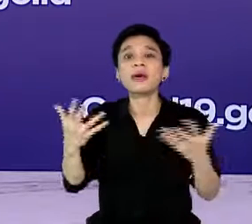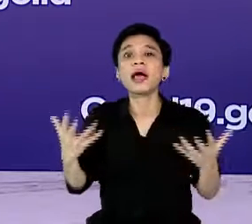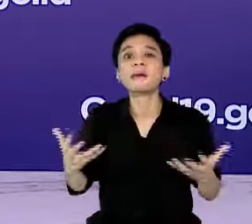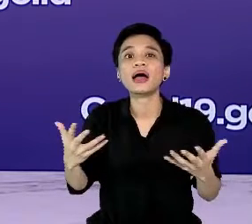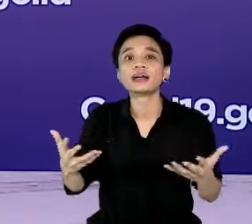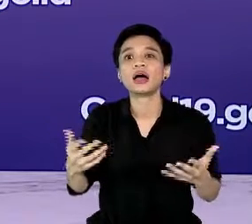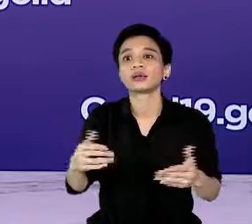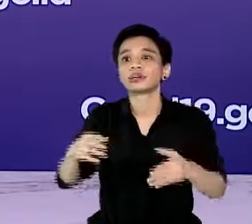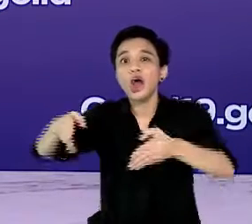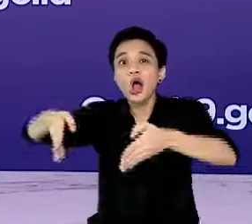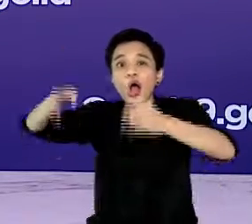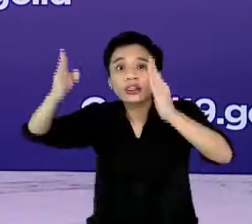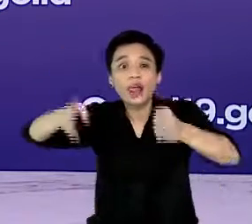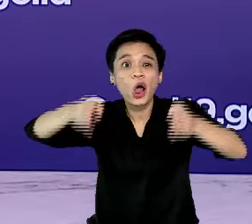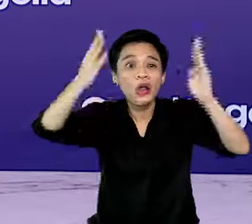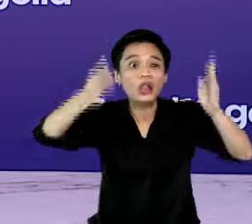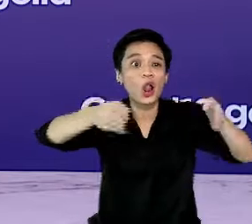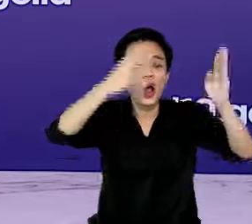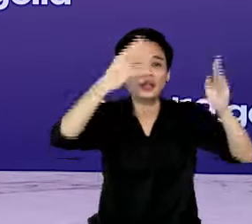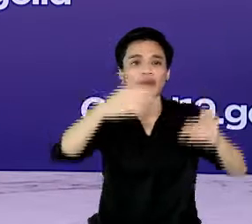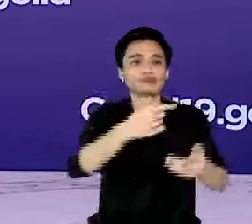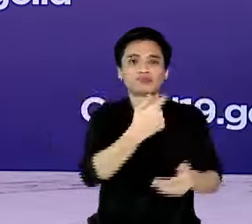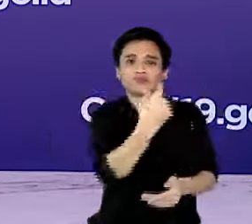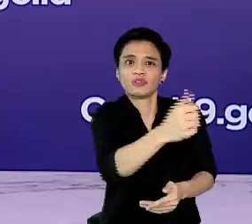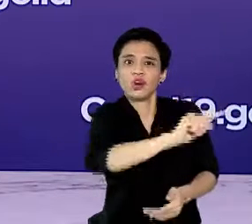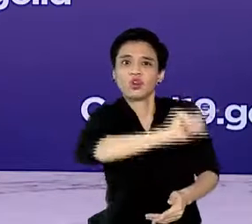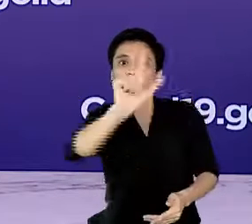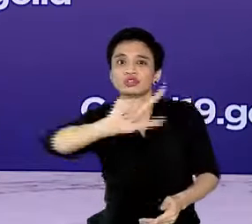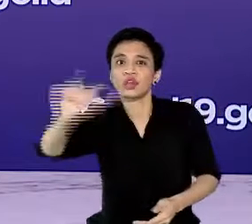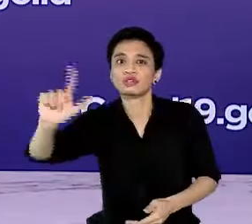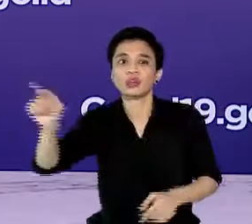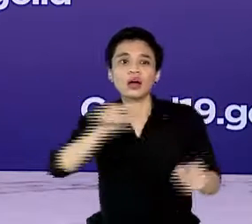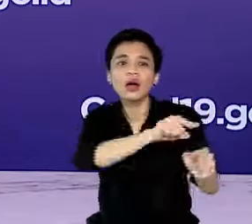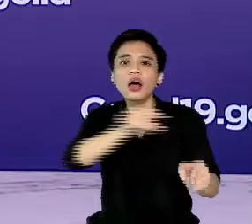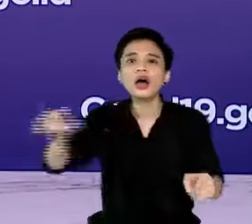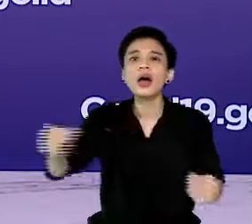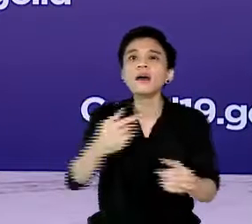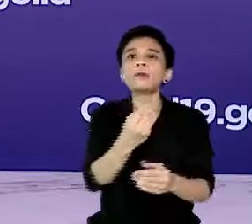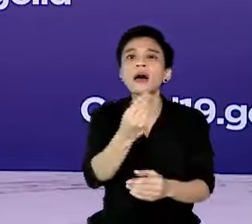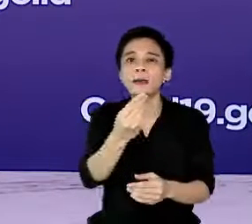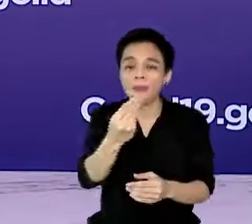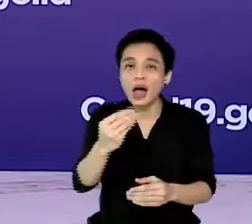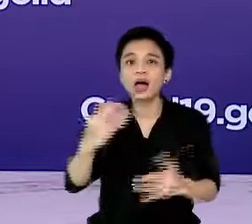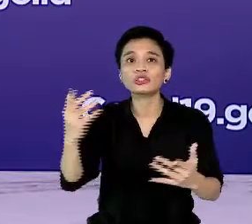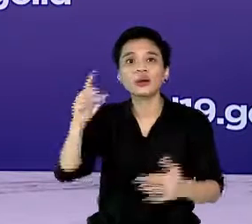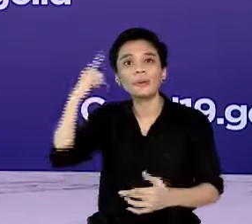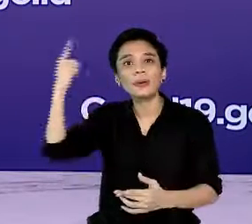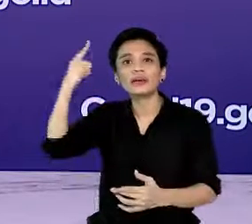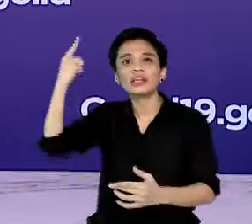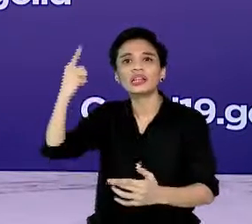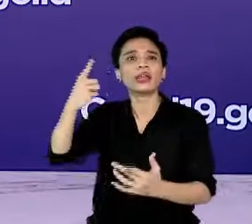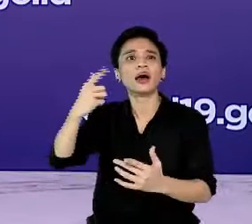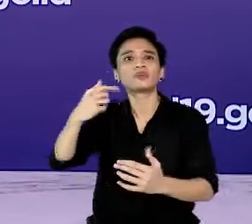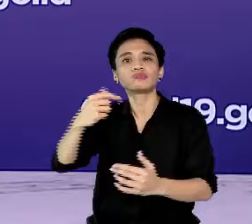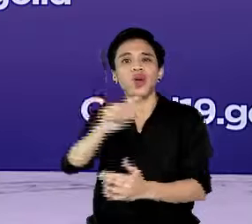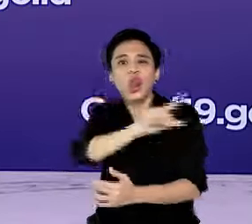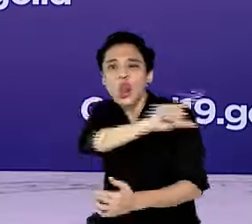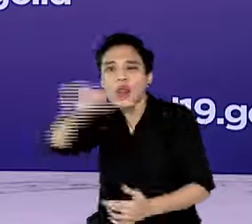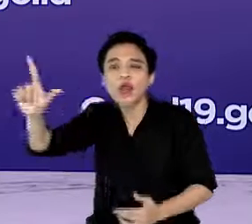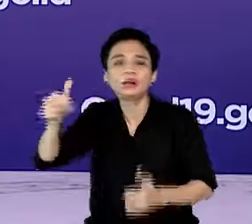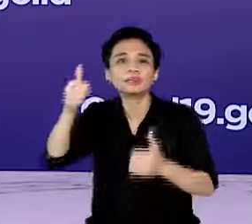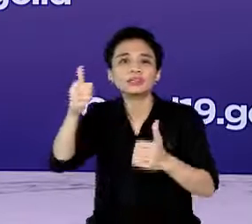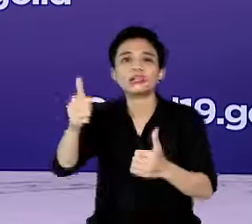berapa jumlah hotel yang menerima pelunasan lalu kemudian Kapan target pemerintah untuk melunasi biaya tersebut terima kasih